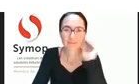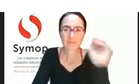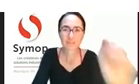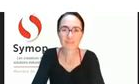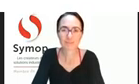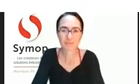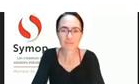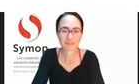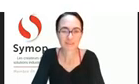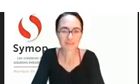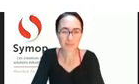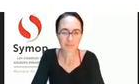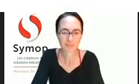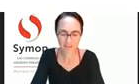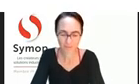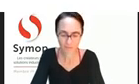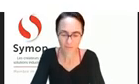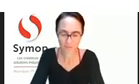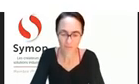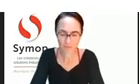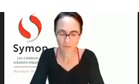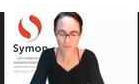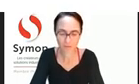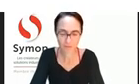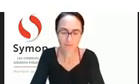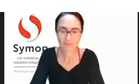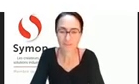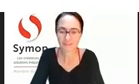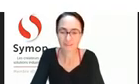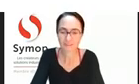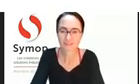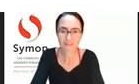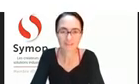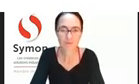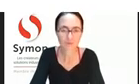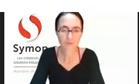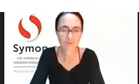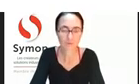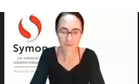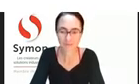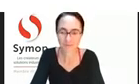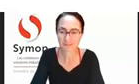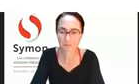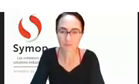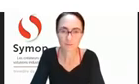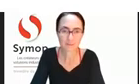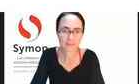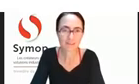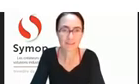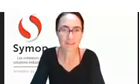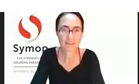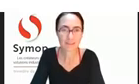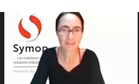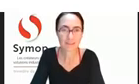Merci beaucoup Jean-Marc Félep pour cette intervention tout à fait intéressante, concrète et